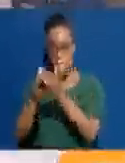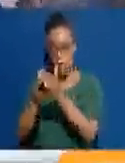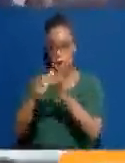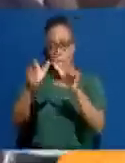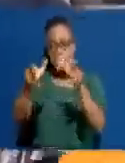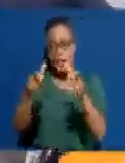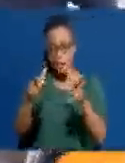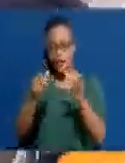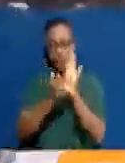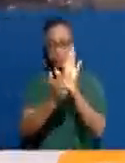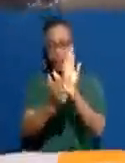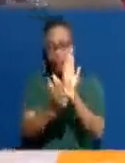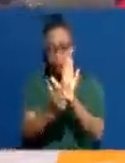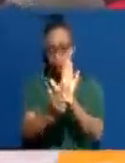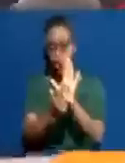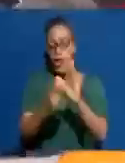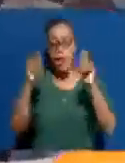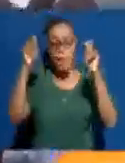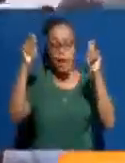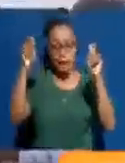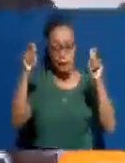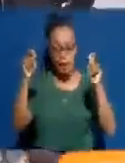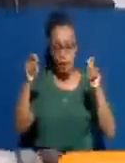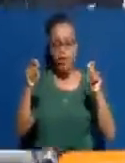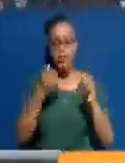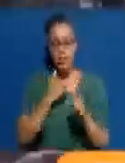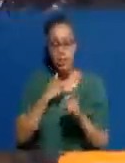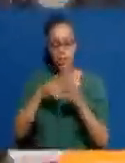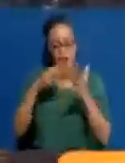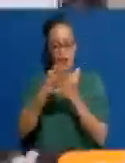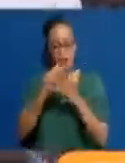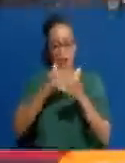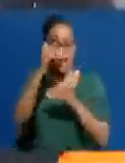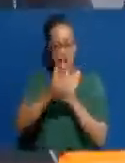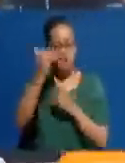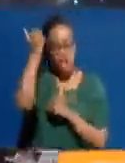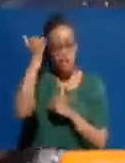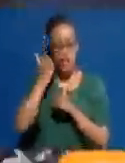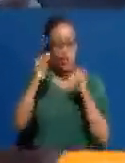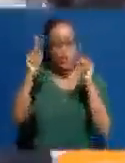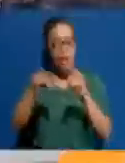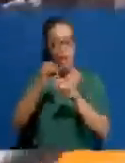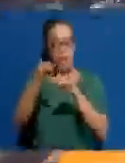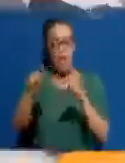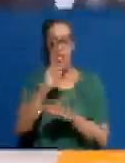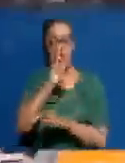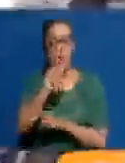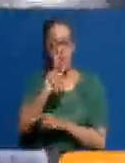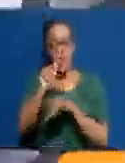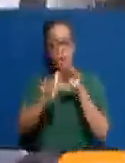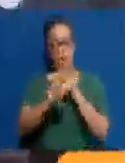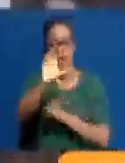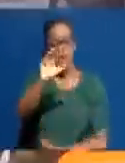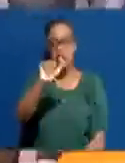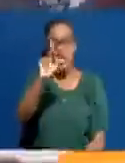vya habari dhidi ya kupeperusha matukio ya maandamano ziligonga mwamba baada ya mahakama kutupilia mbali agizo la shirika la